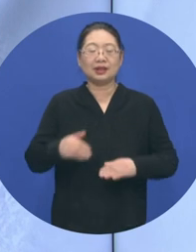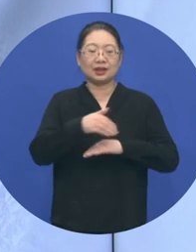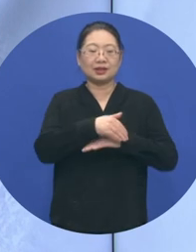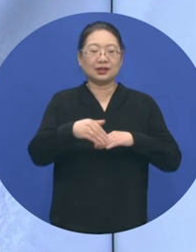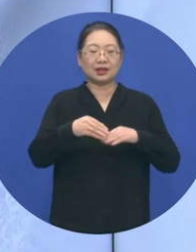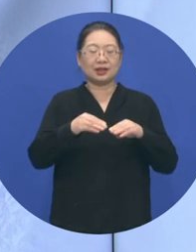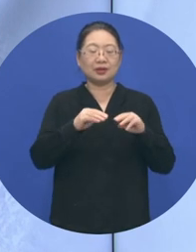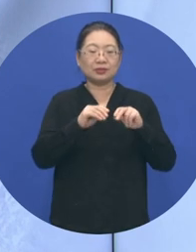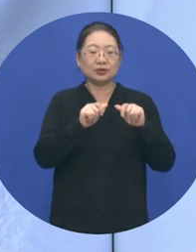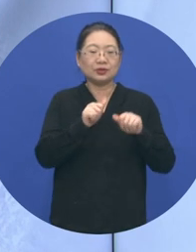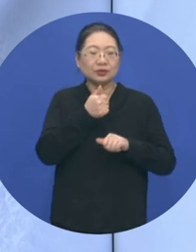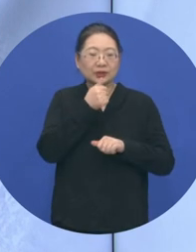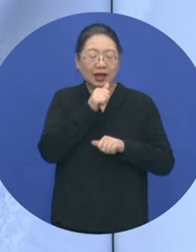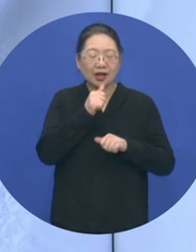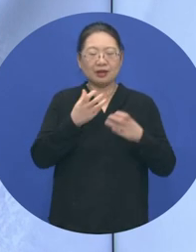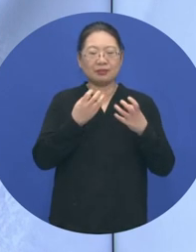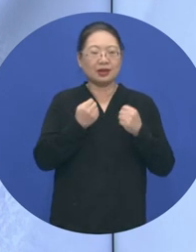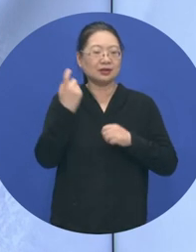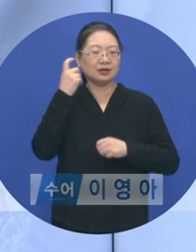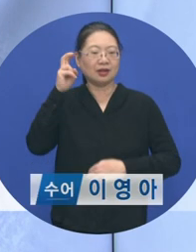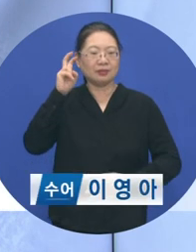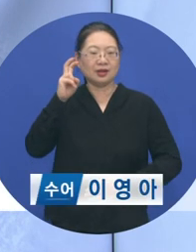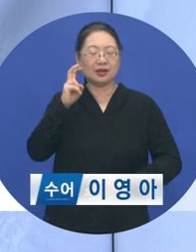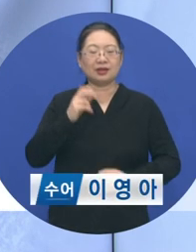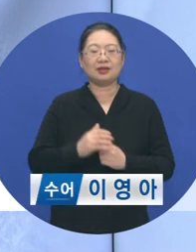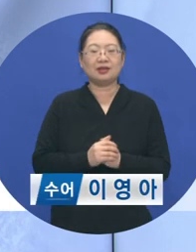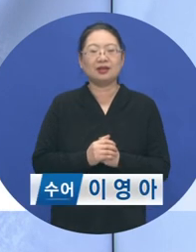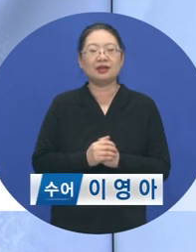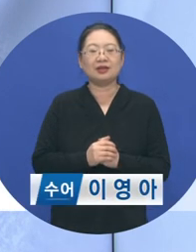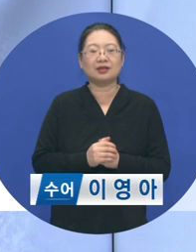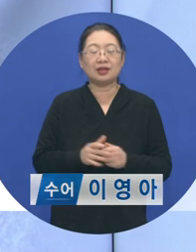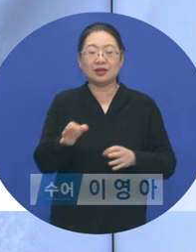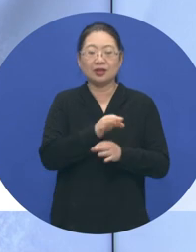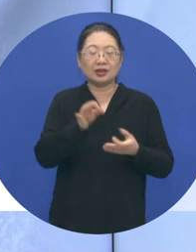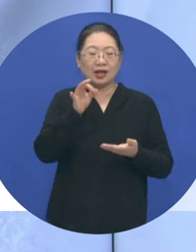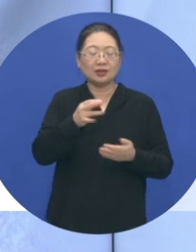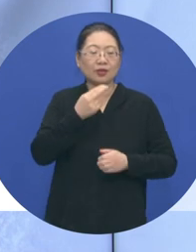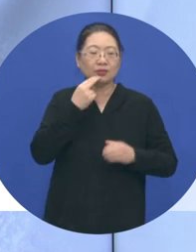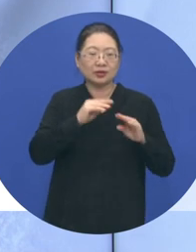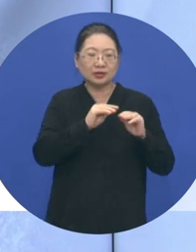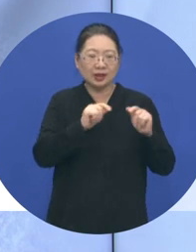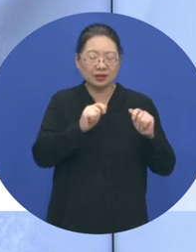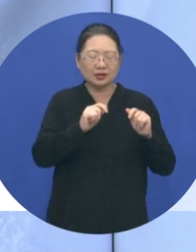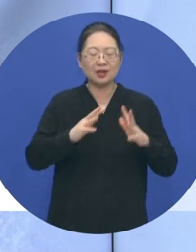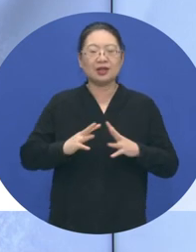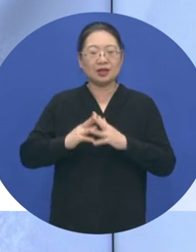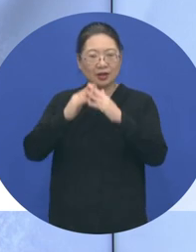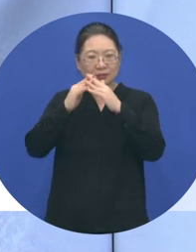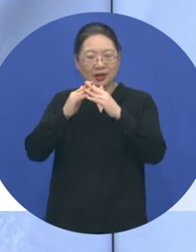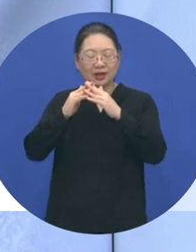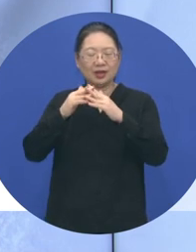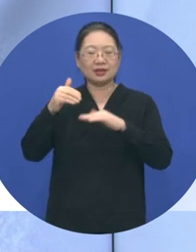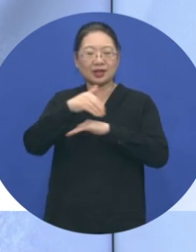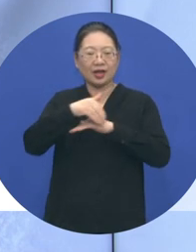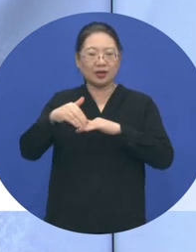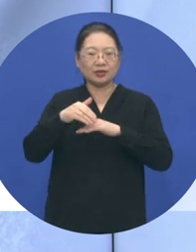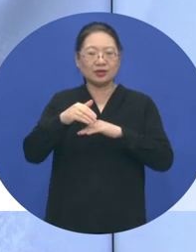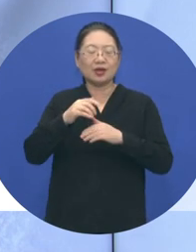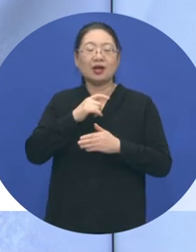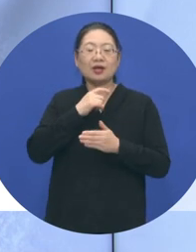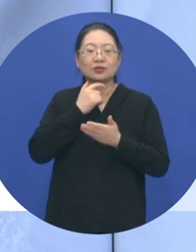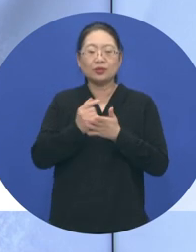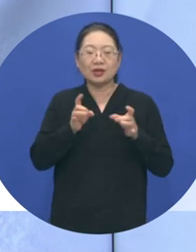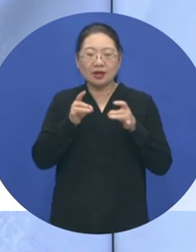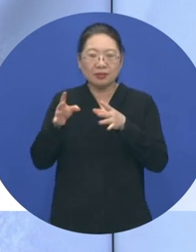기획 부동산이라는 말 많이 들어보셨을 겁니다 쉽게 말해 경제적 가치가 없는 땅을 개발될 것처럼 소하는 업체를